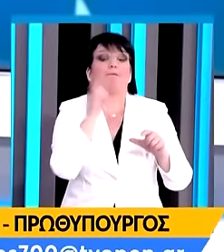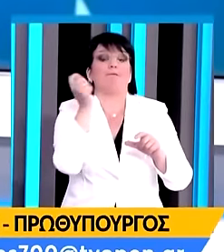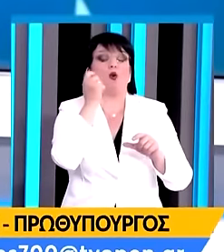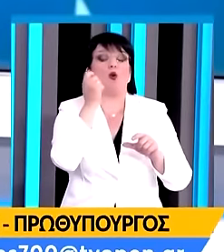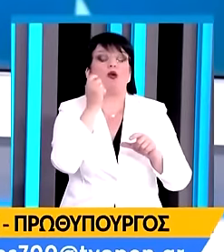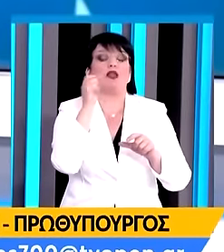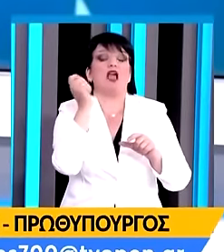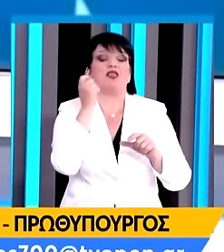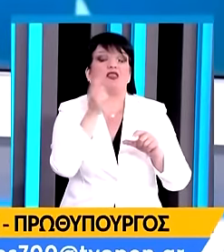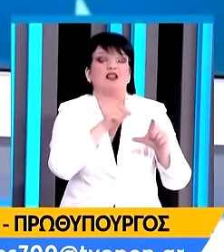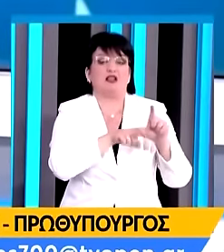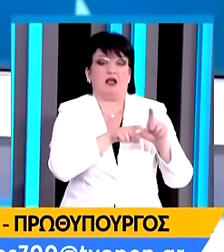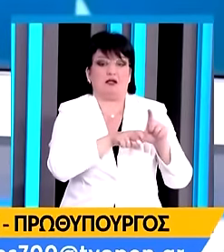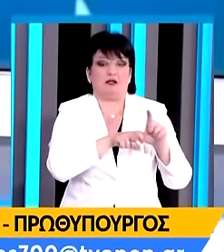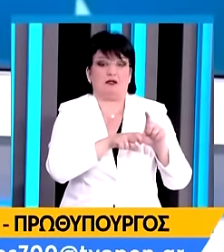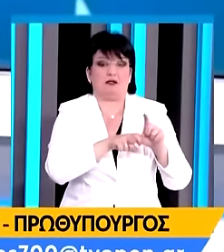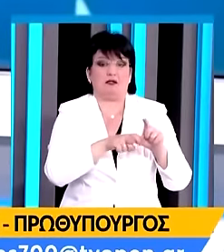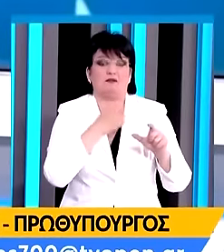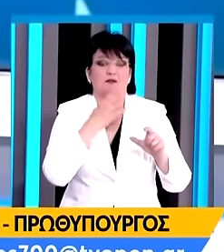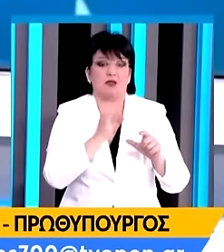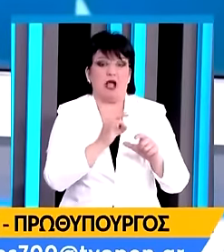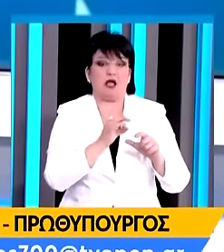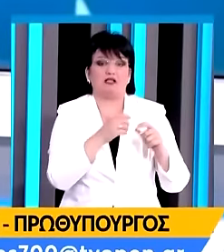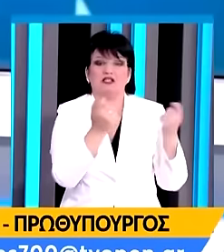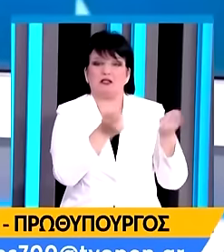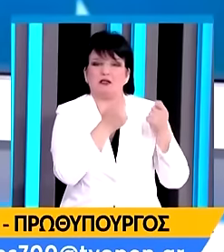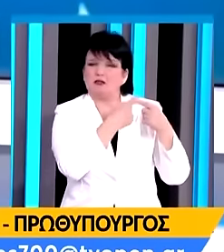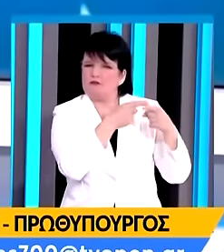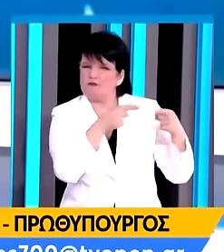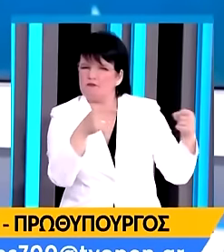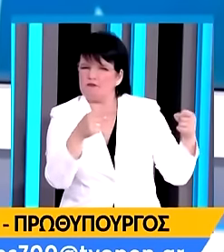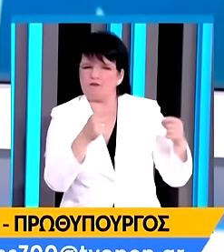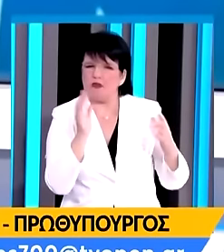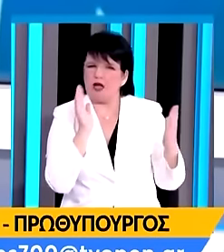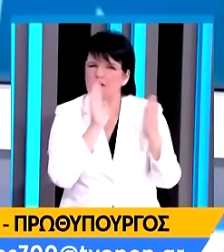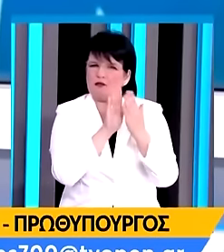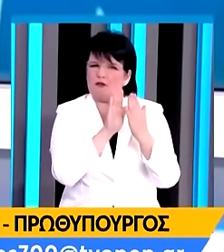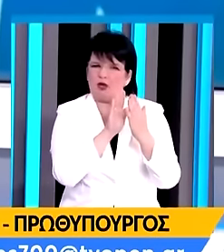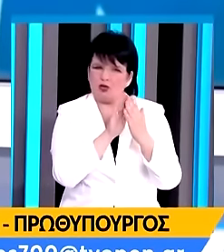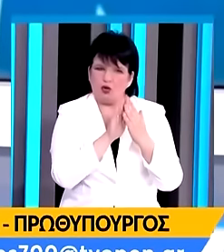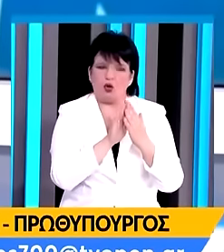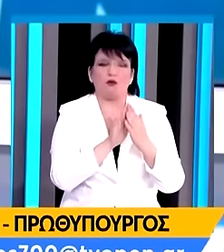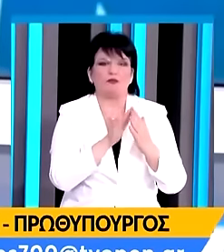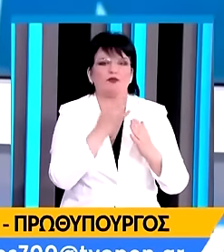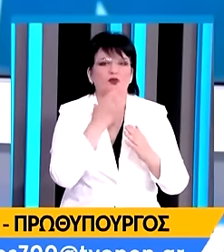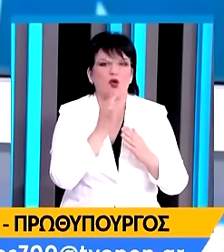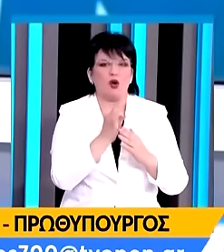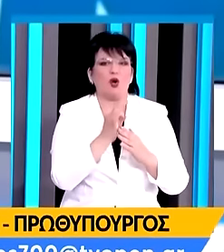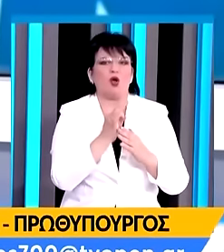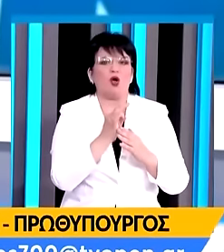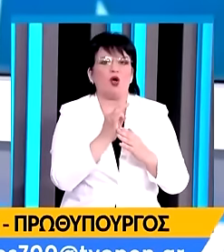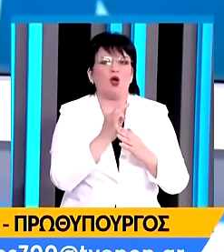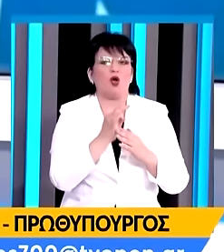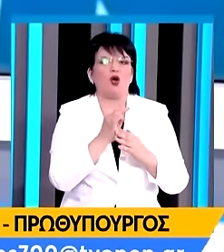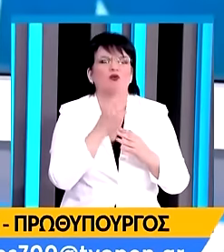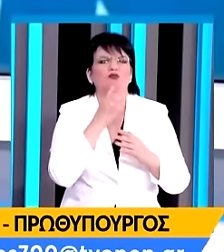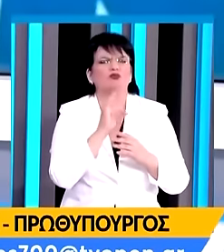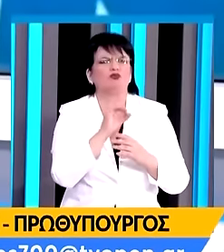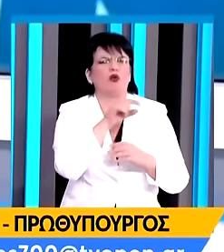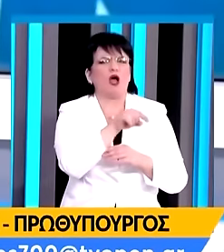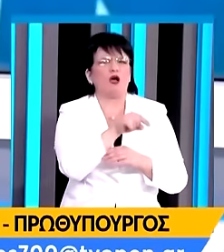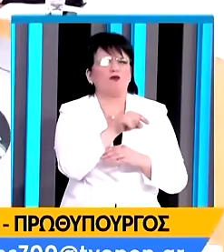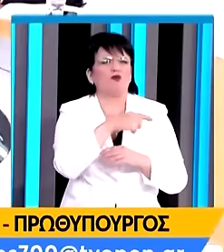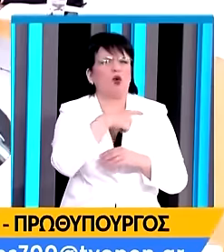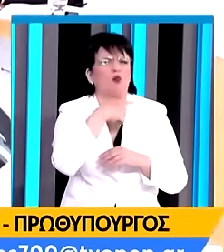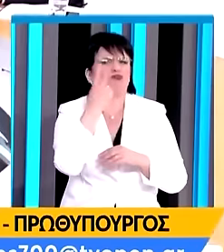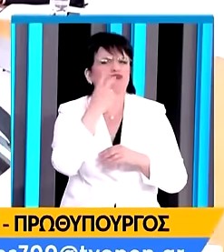διαπιστώσαμε ότι υπάρχουν πρακτικές πολυεθνικών που χωρίζουν ουσιαστικά την Ευρώπη σε διαφορετικές ζώνες και τιμολογούν με έναν τρόπο αρκετά αυθαίρετο